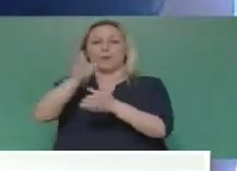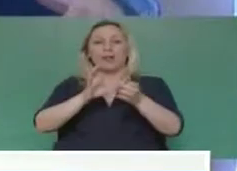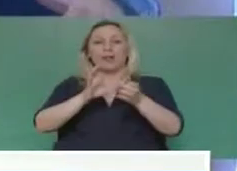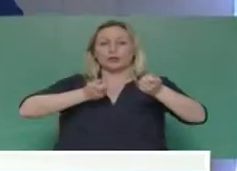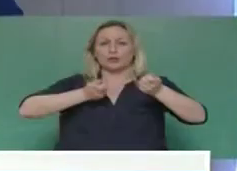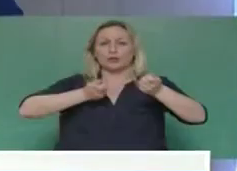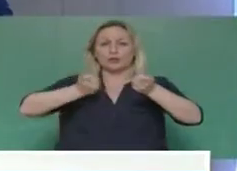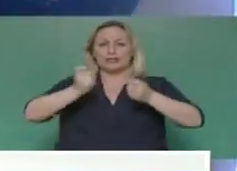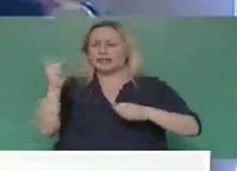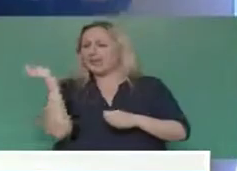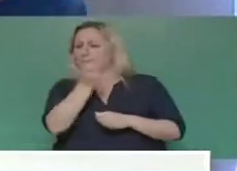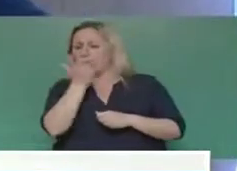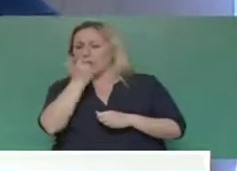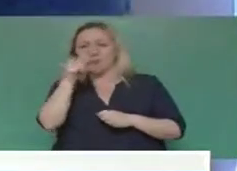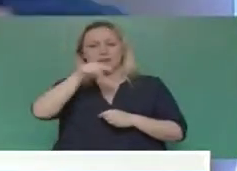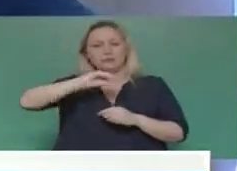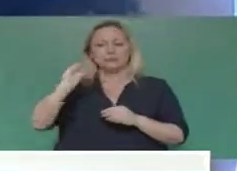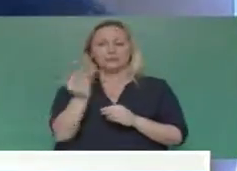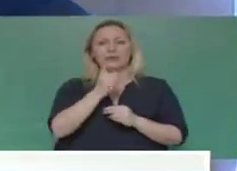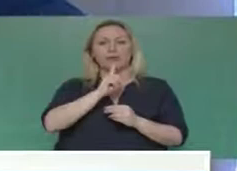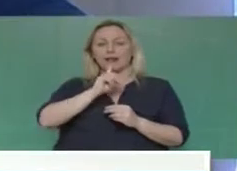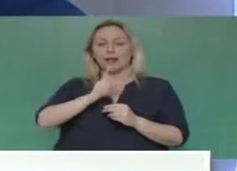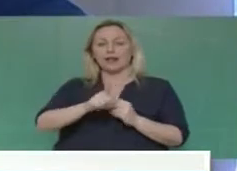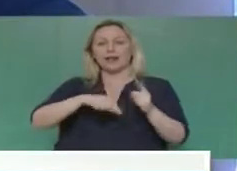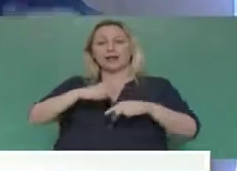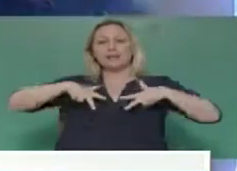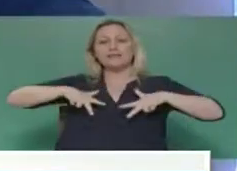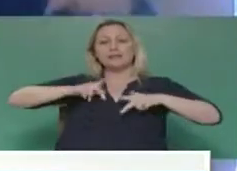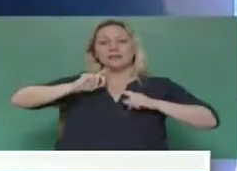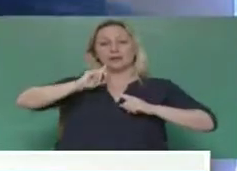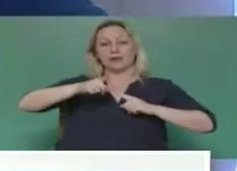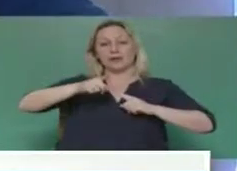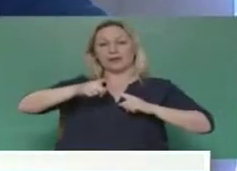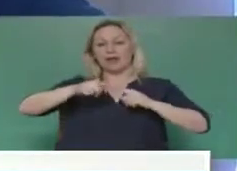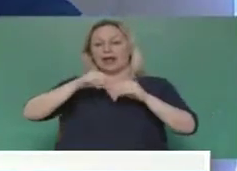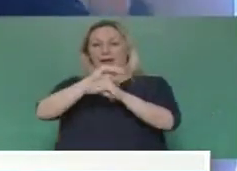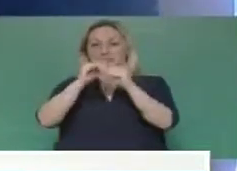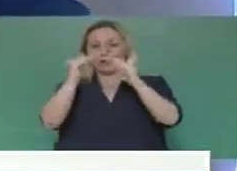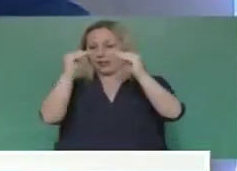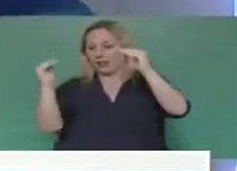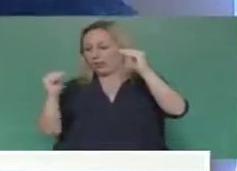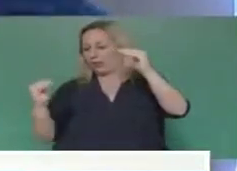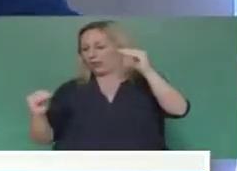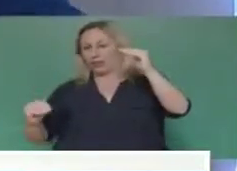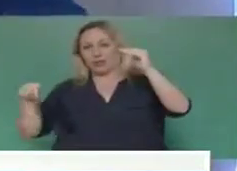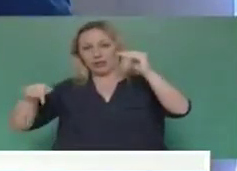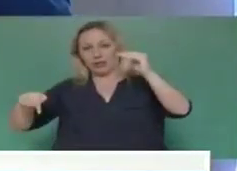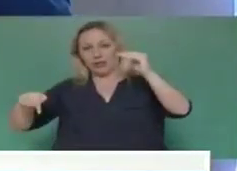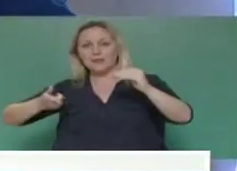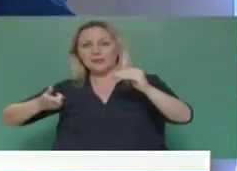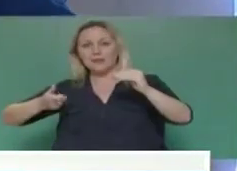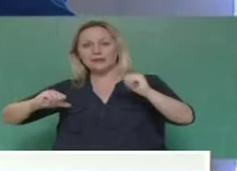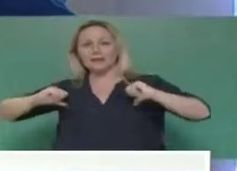είναι, οι επόπτες, που είναι επίσης διορισμένοι ουσιαστικά από την κυβέρνηση. Καπέλο στο καπέλο της αυτονομίας και της διοικητικής